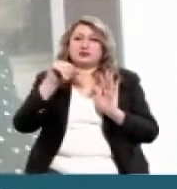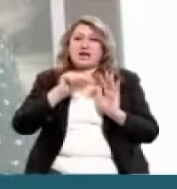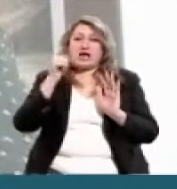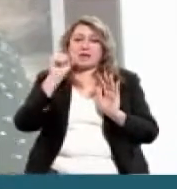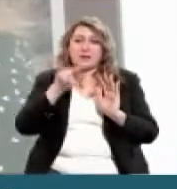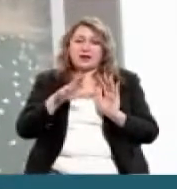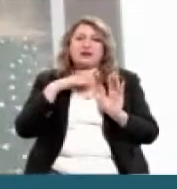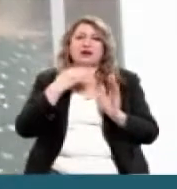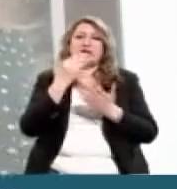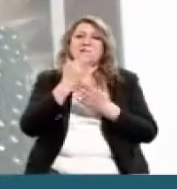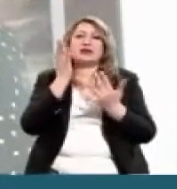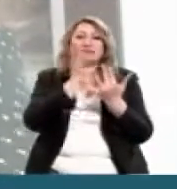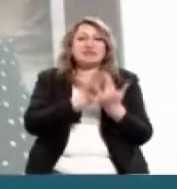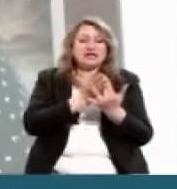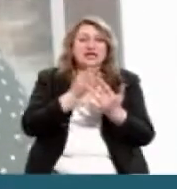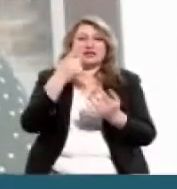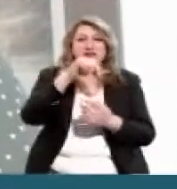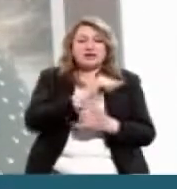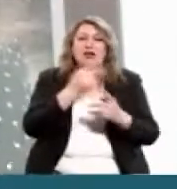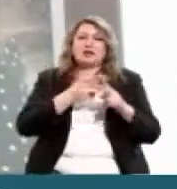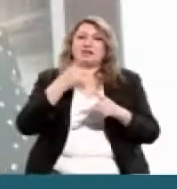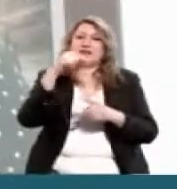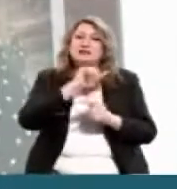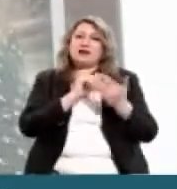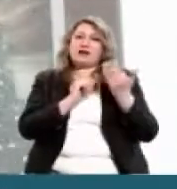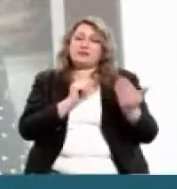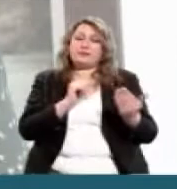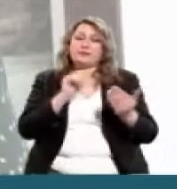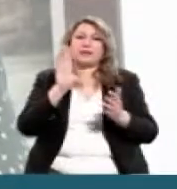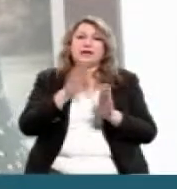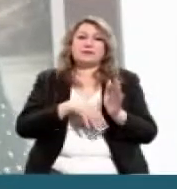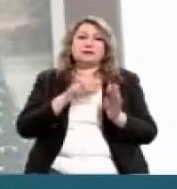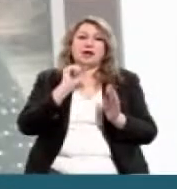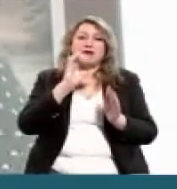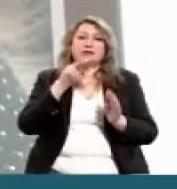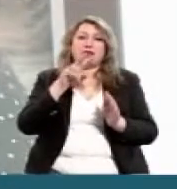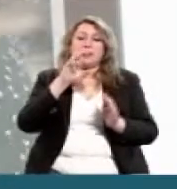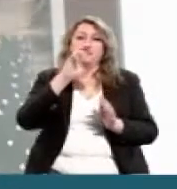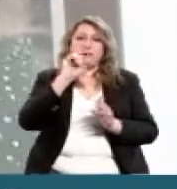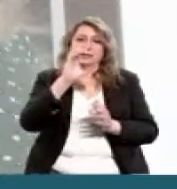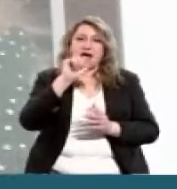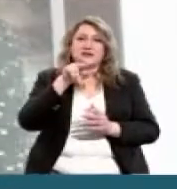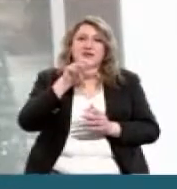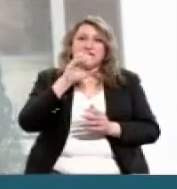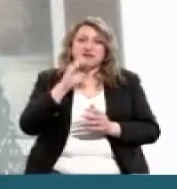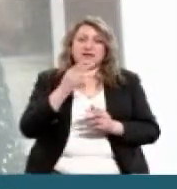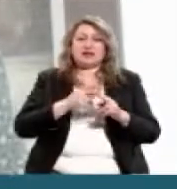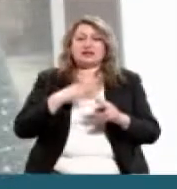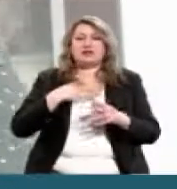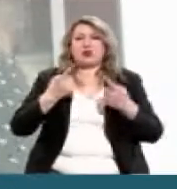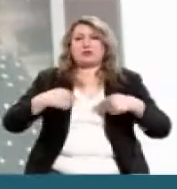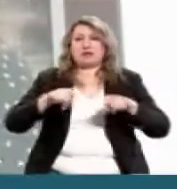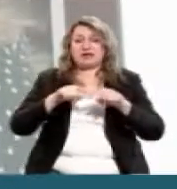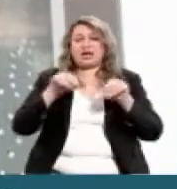были разделены на определенные недели. Эта неделя проходит под эгидой без АСЛС. И вот мы, наше этнокультурное